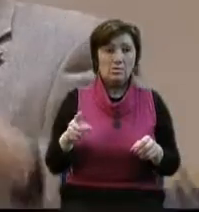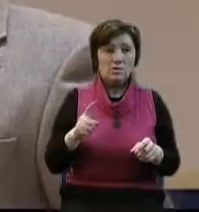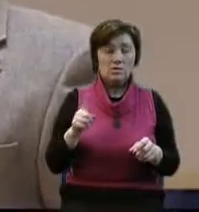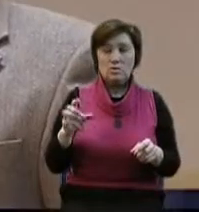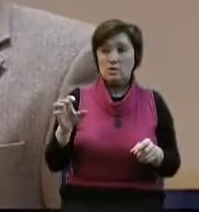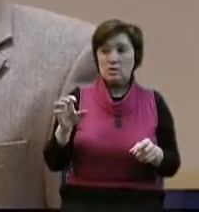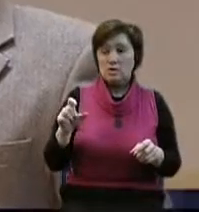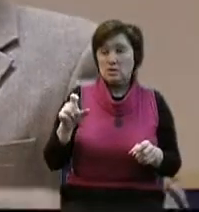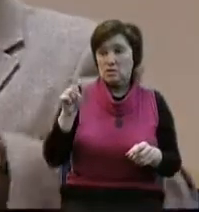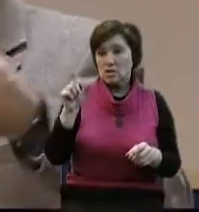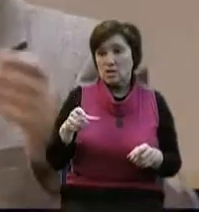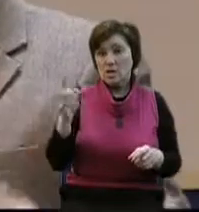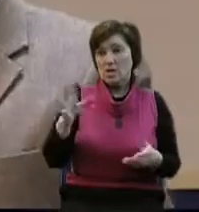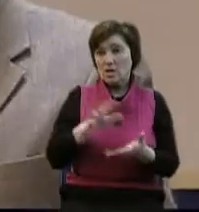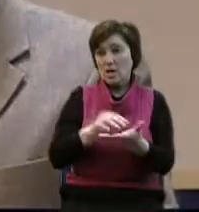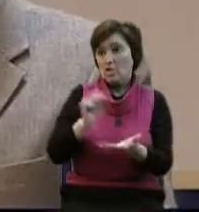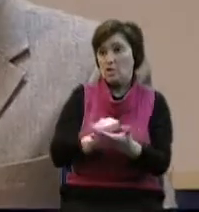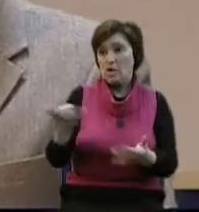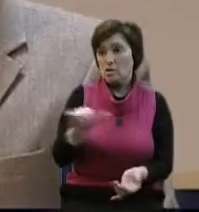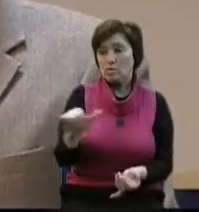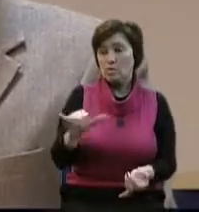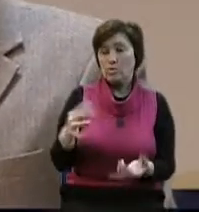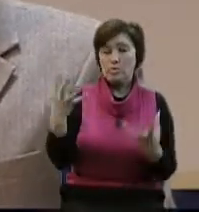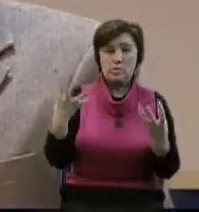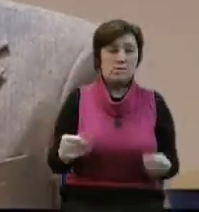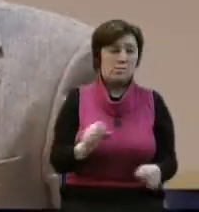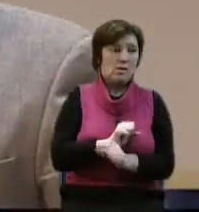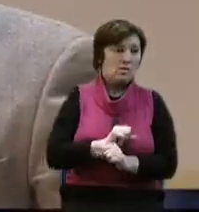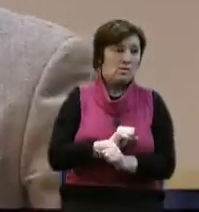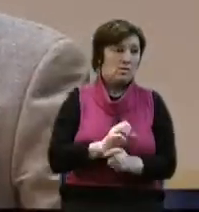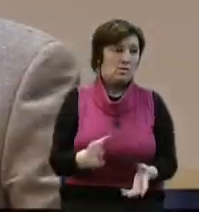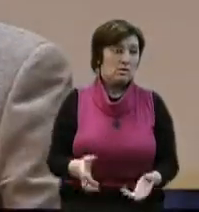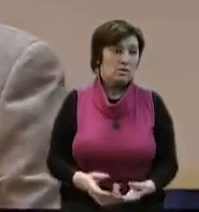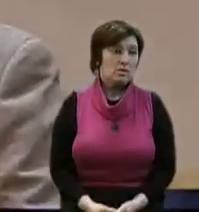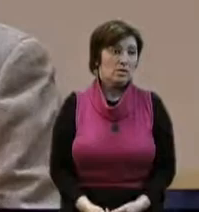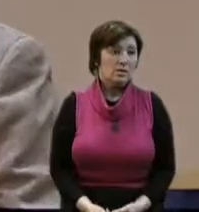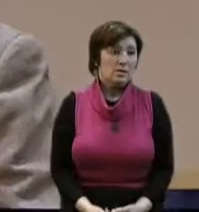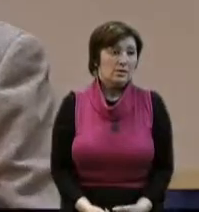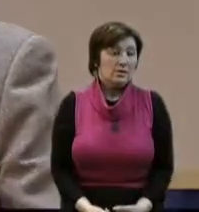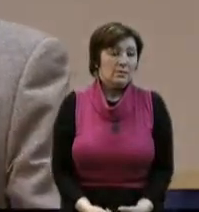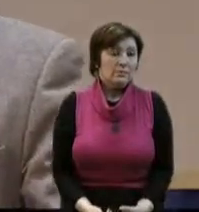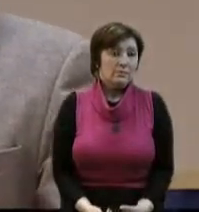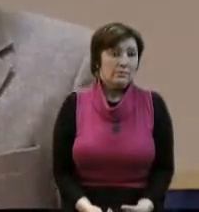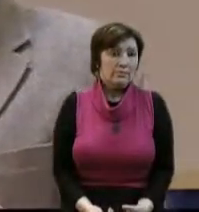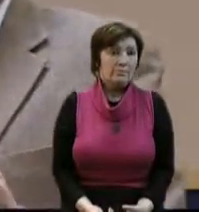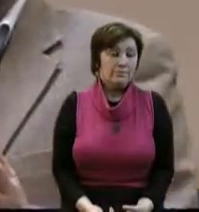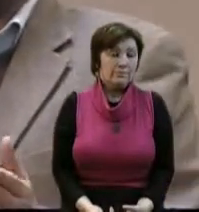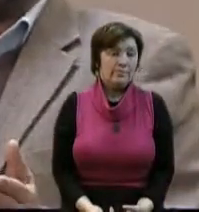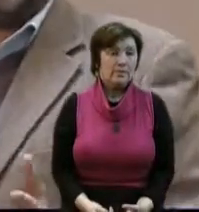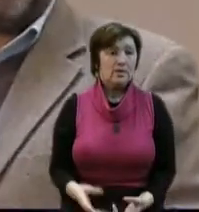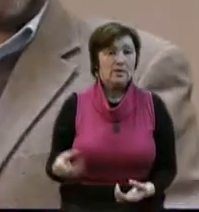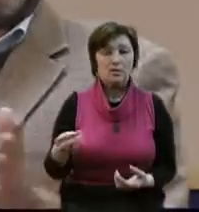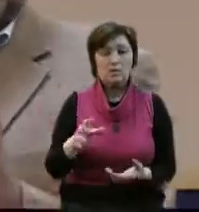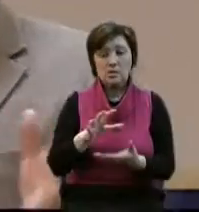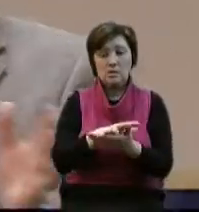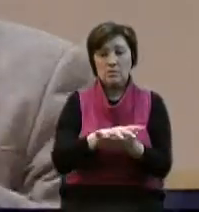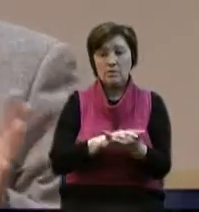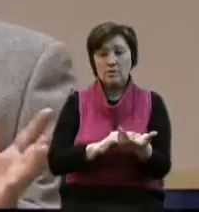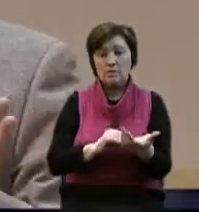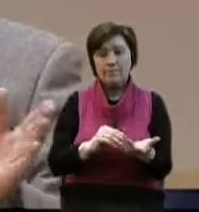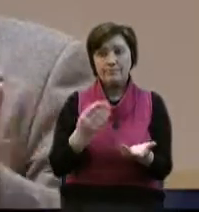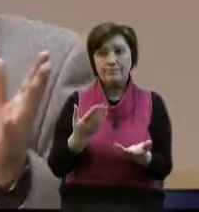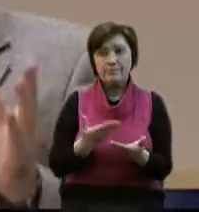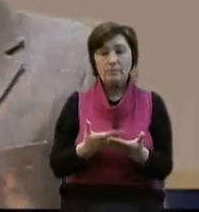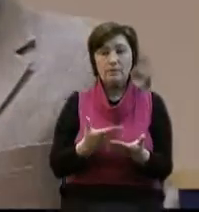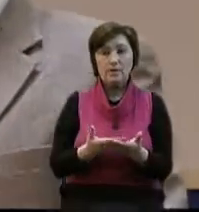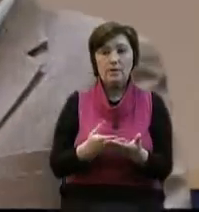нарушал субботу или нарушал день покоя. И я думаю, что мне следует привести некоторые примеры для того, чтобы нам немножко